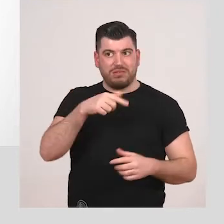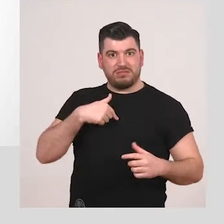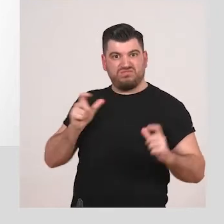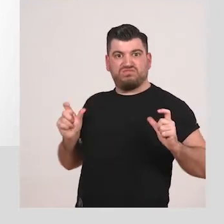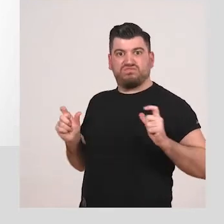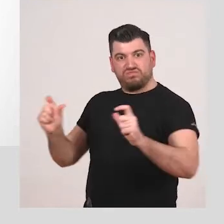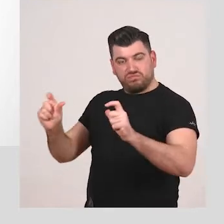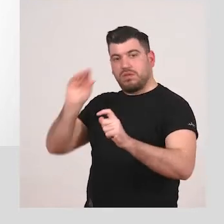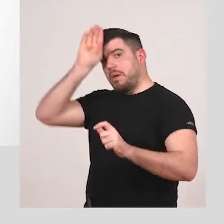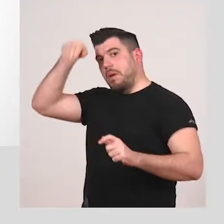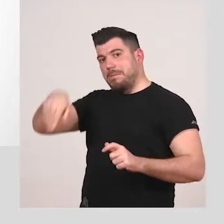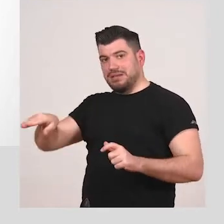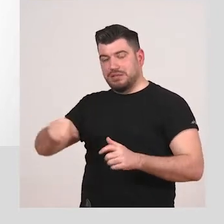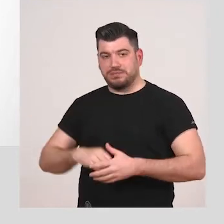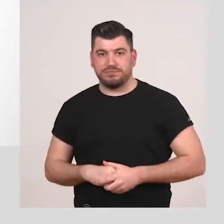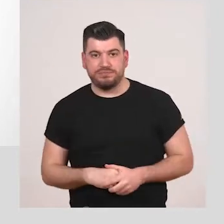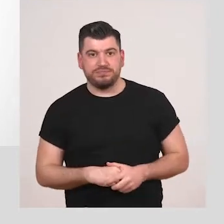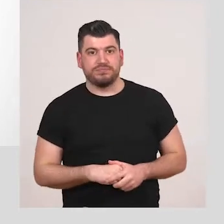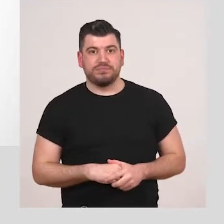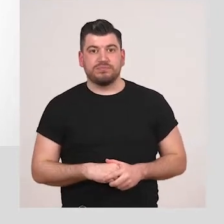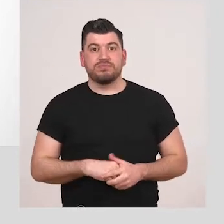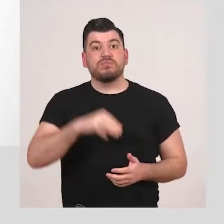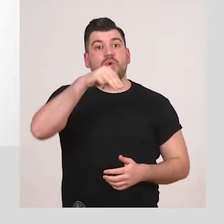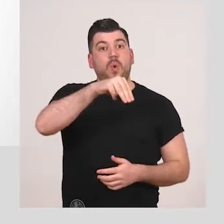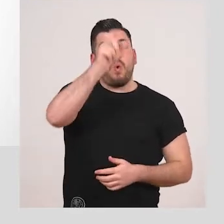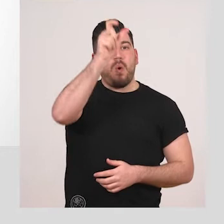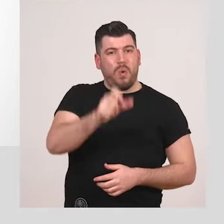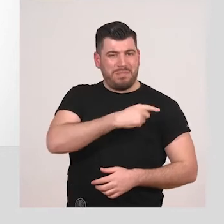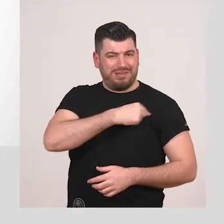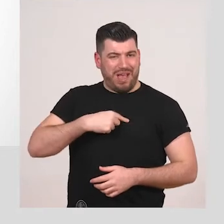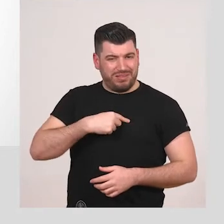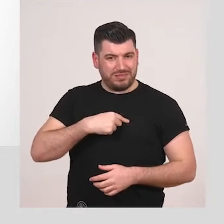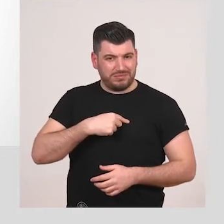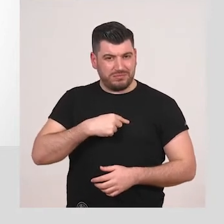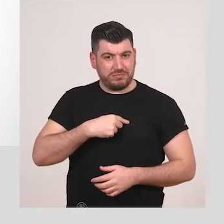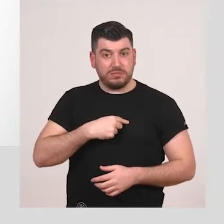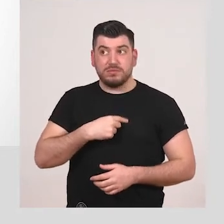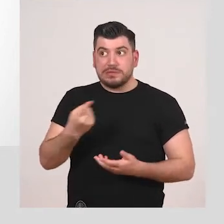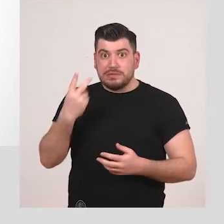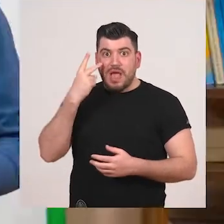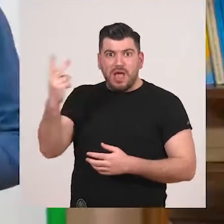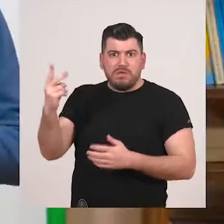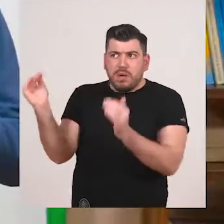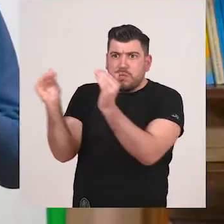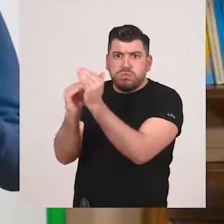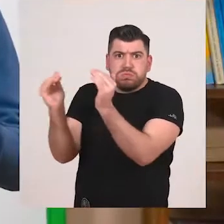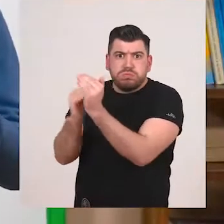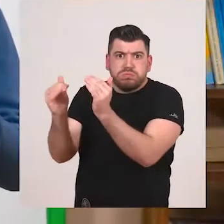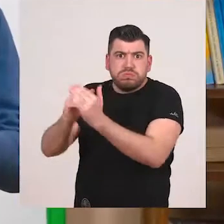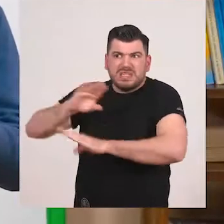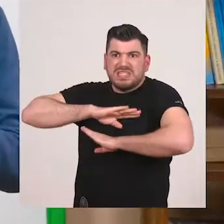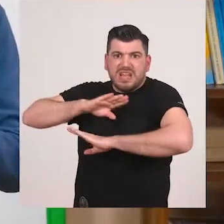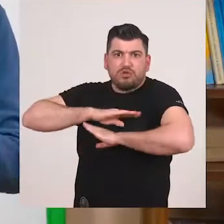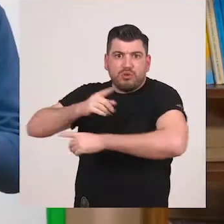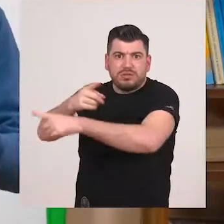Πέρσες. Ο Μιλτιάδης είχε να αντιμετωπίσει τον πολυάριθμο στρατό των Περσών. Ακόμα